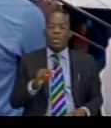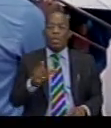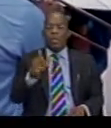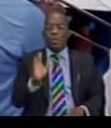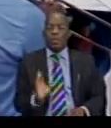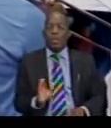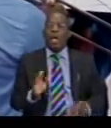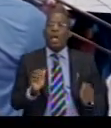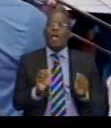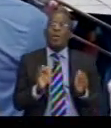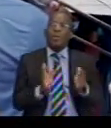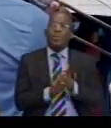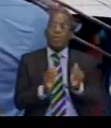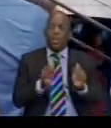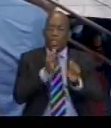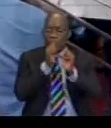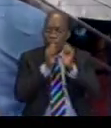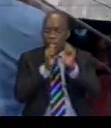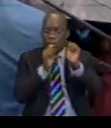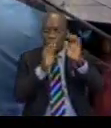Alléluia.